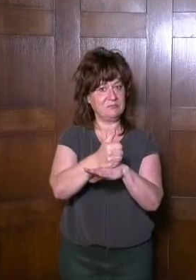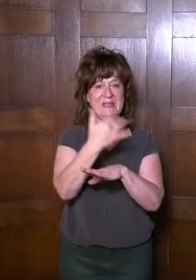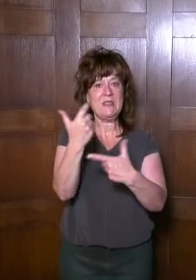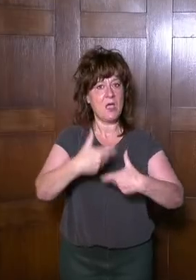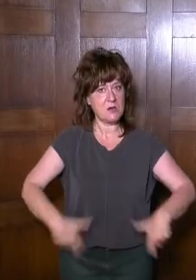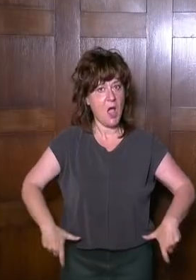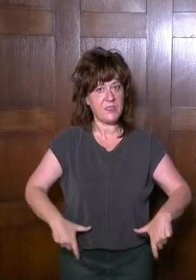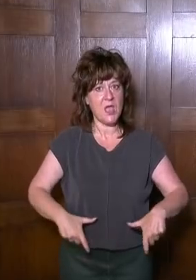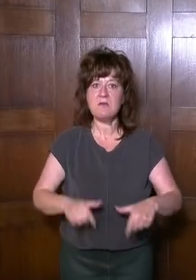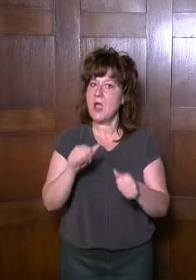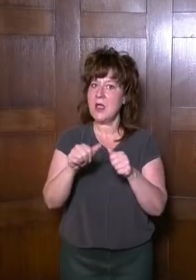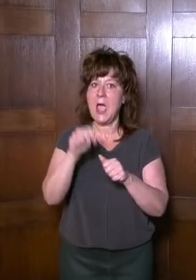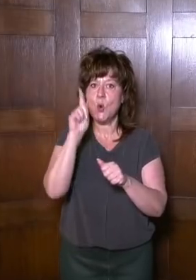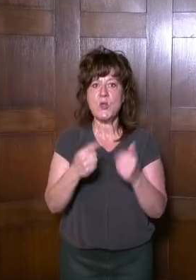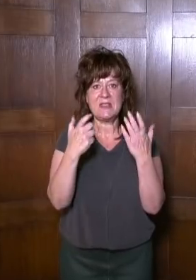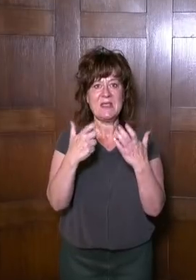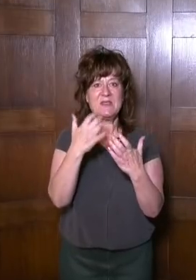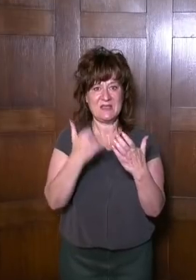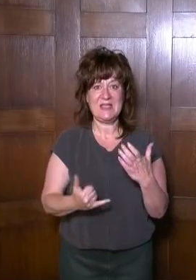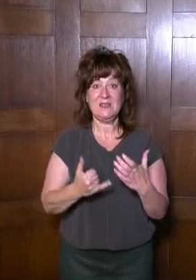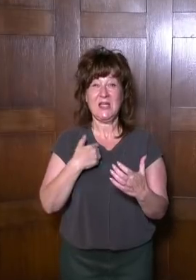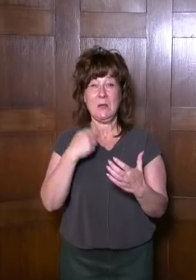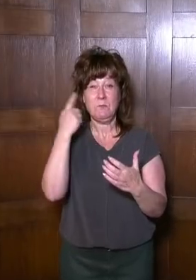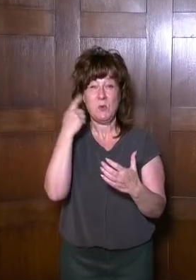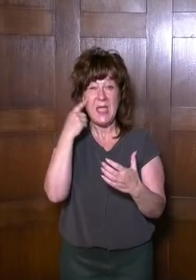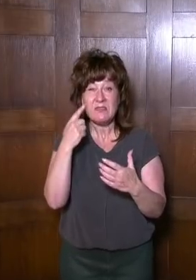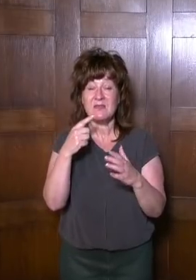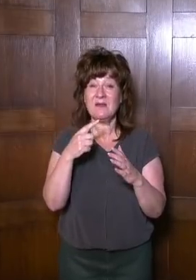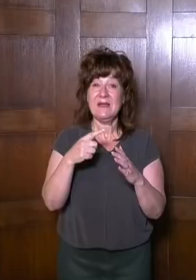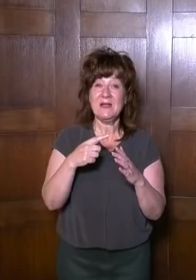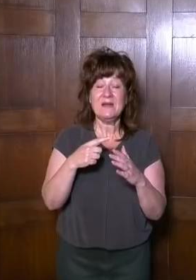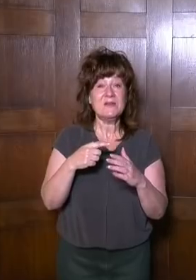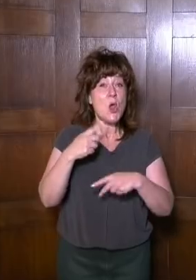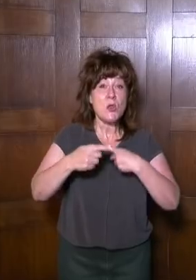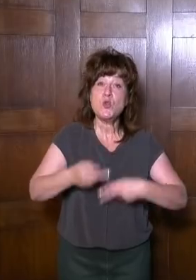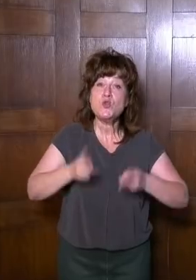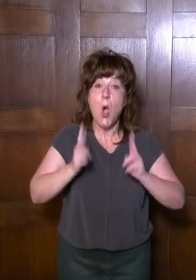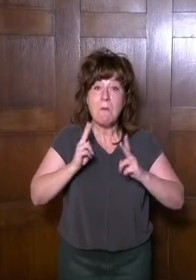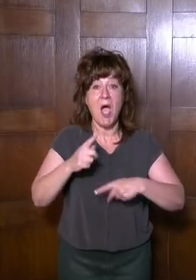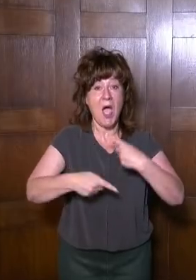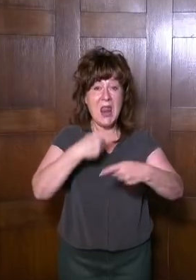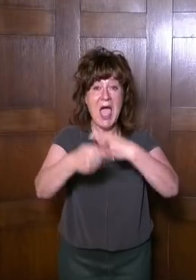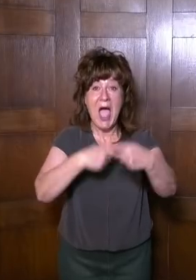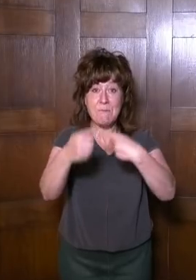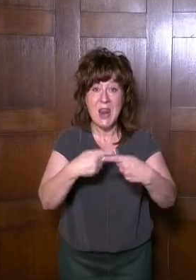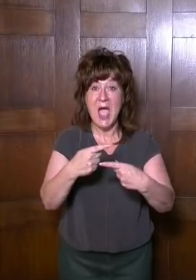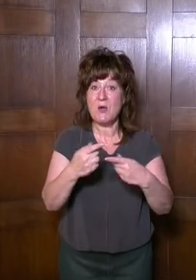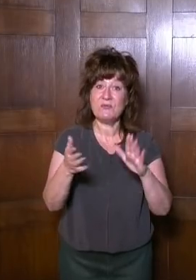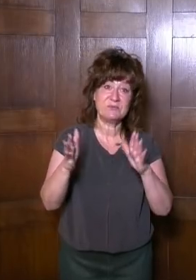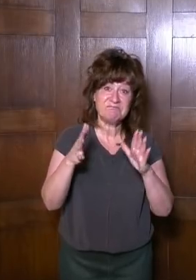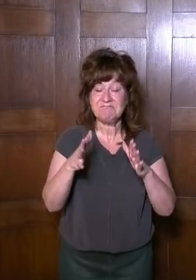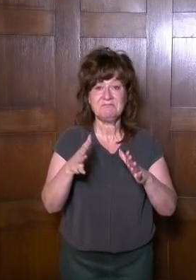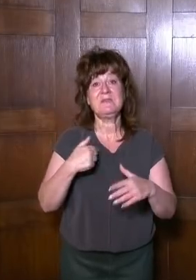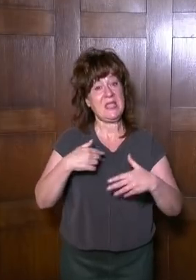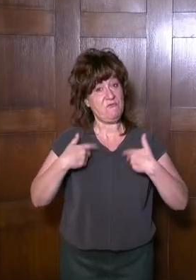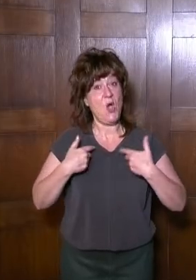knapp 170 Kindern. Zurzeit befinden wir uns halt in diesem eingeschränkten Regelbetrieb mit ca. 2/3 unserer Kinder. Ja, und ich freue mich